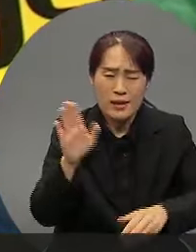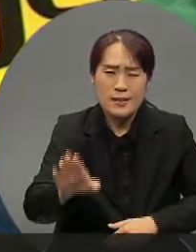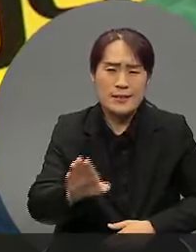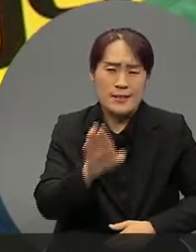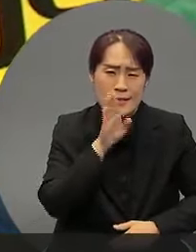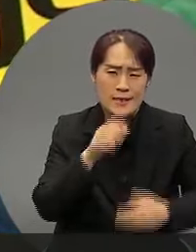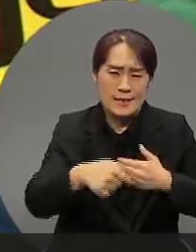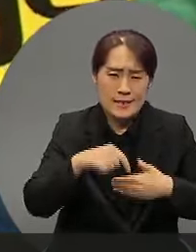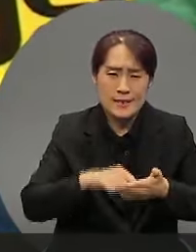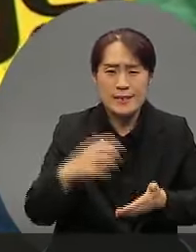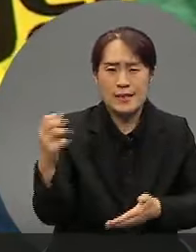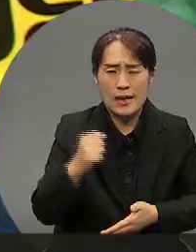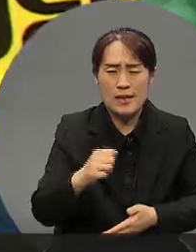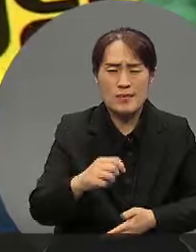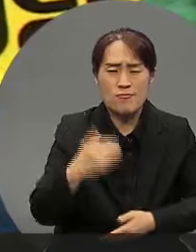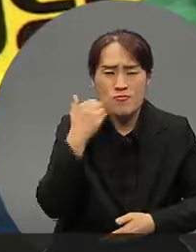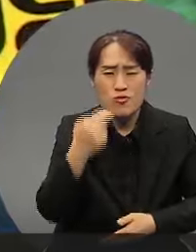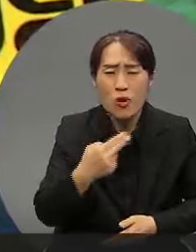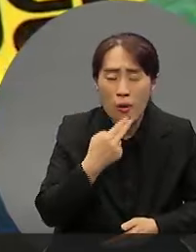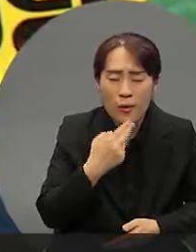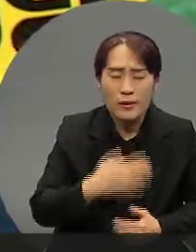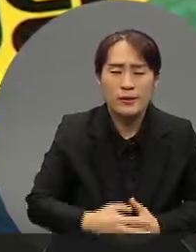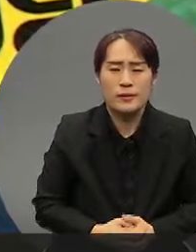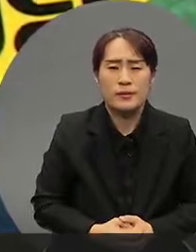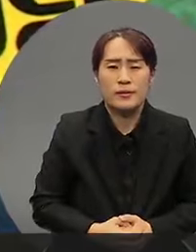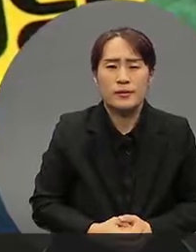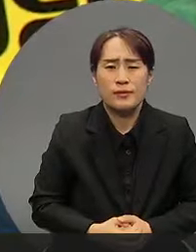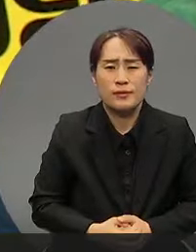진정한 사람은 아무도 없습니다.